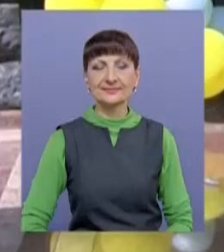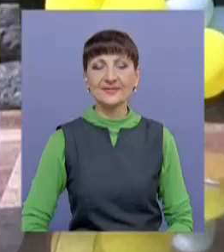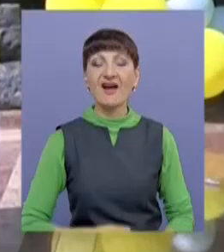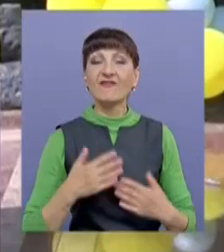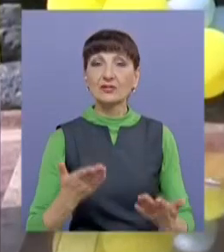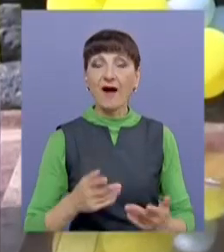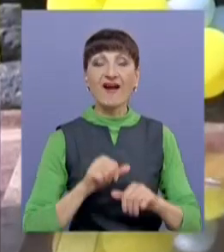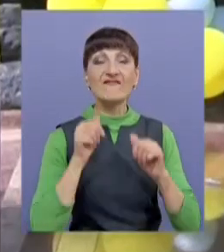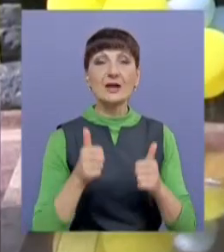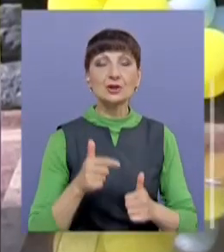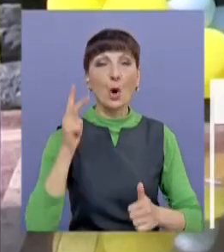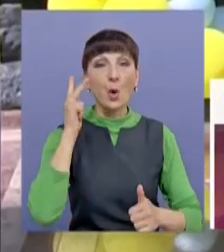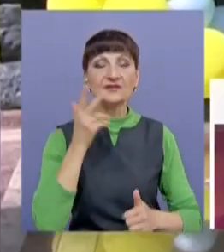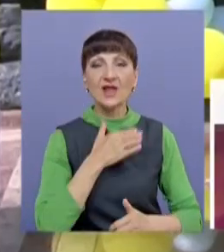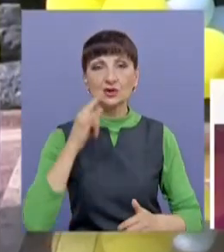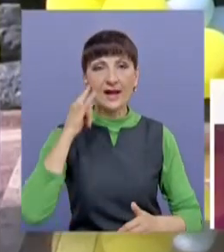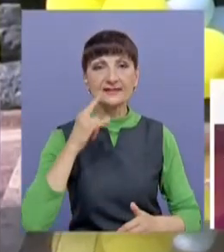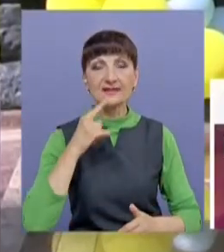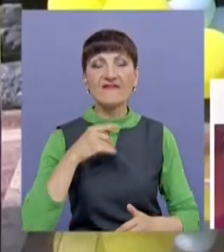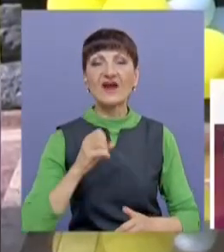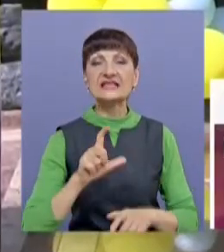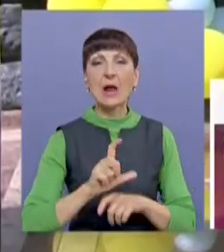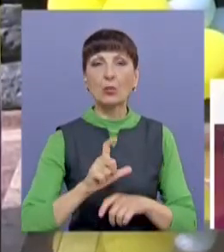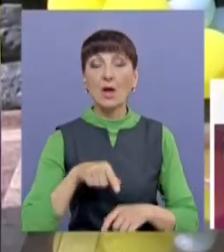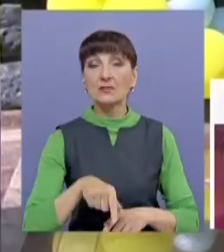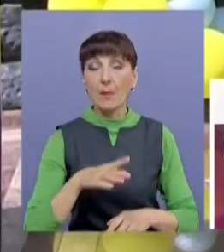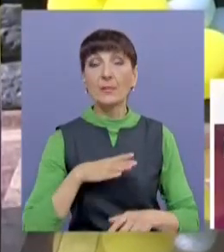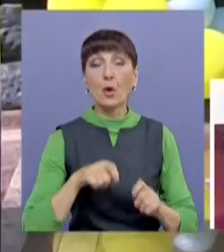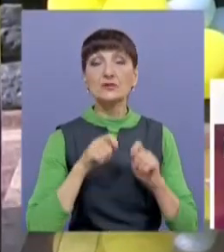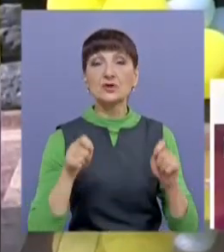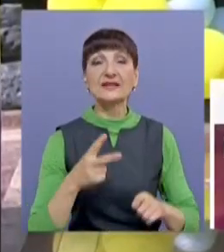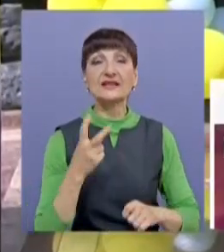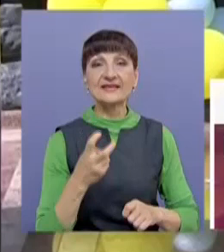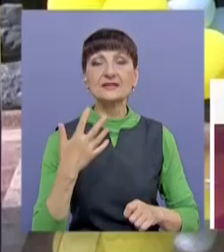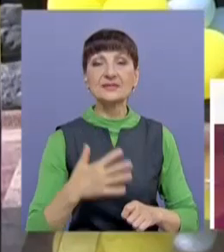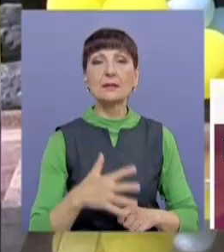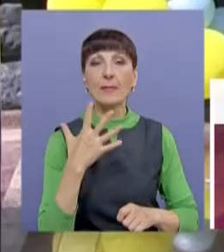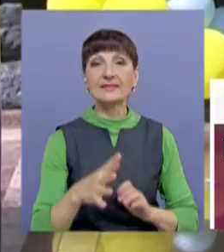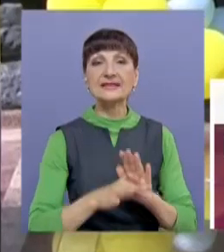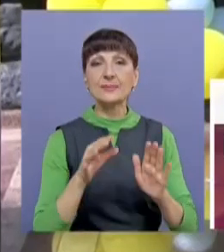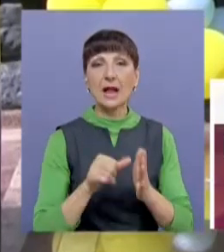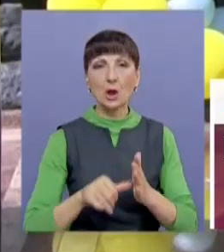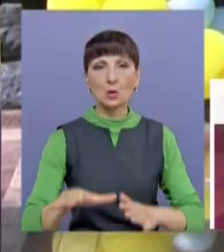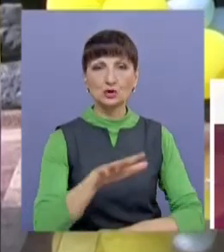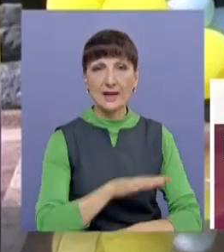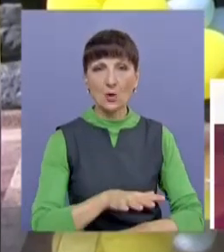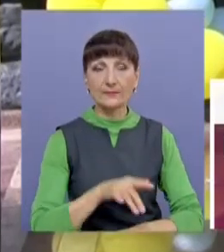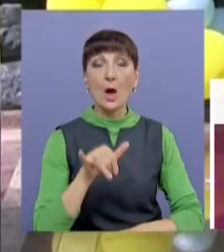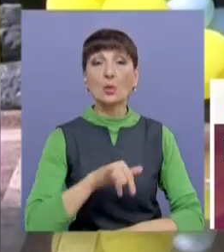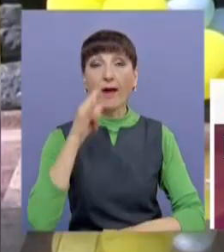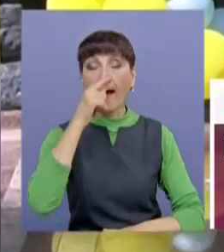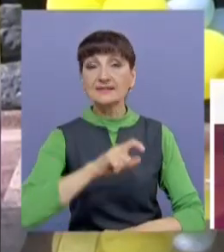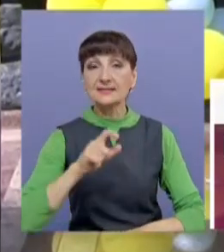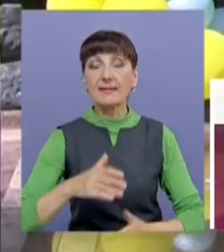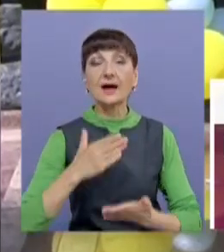так выглядит консульство нашей страны в Стамбуле. Здесь, собственно, и был организован 255-й избирательный участок, куда